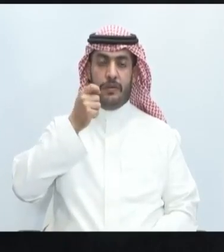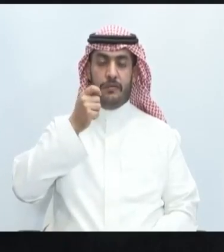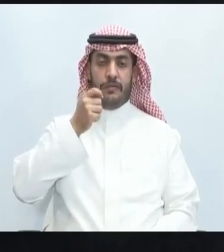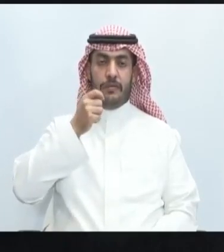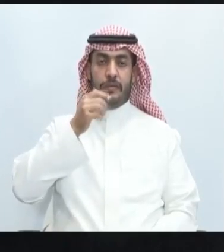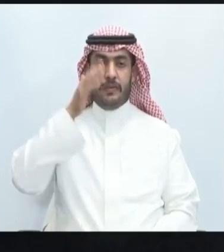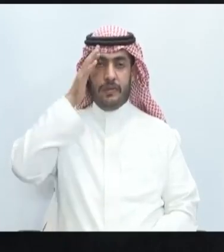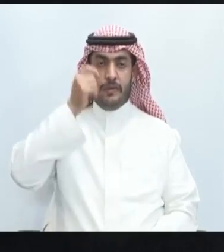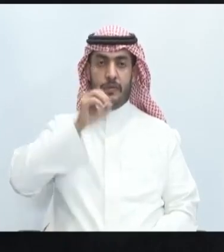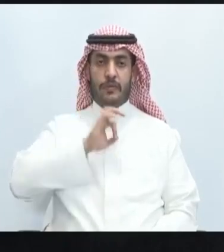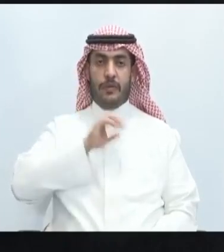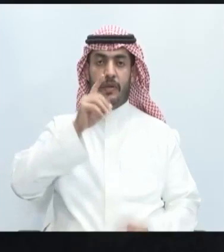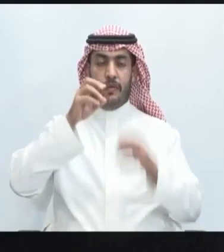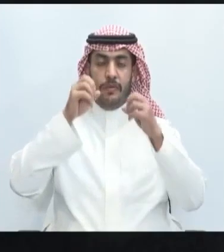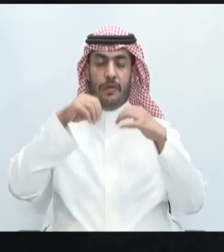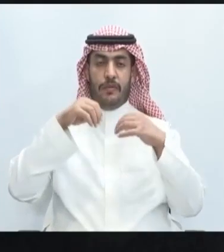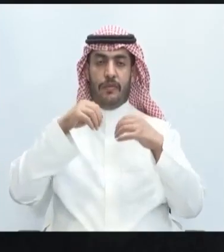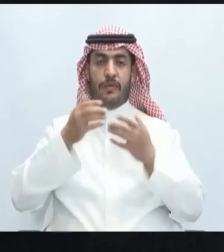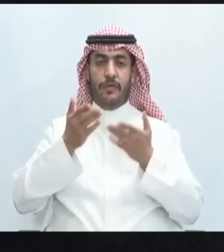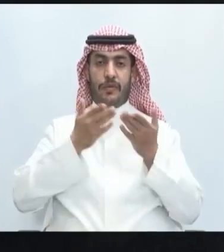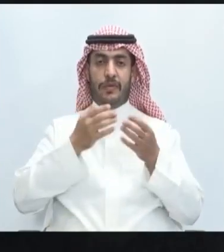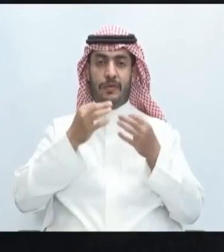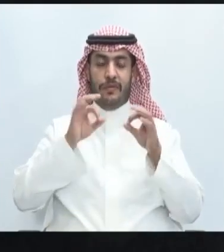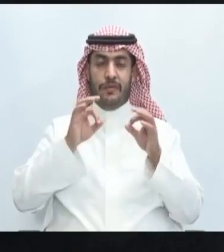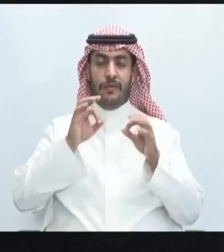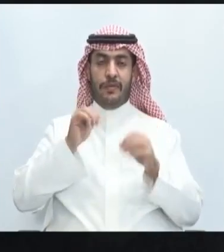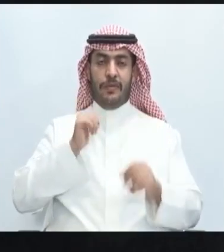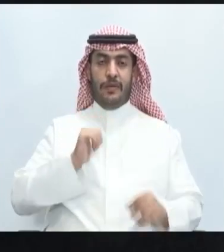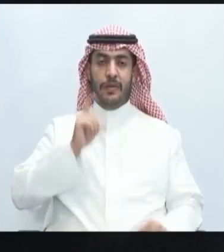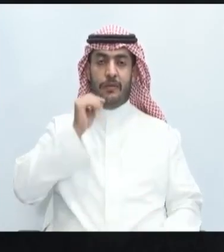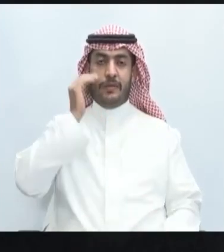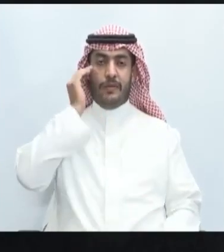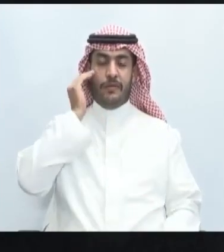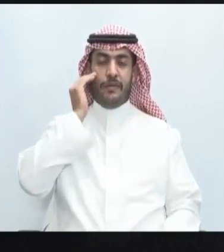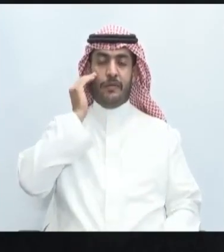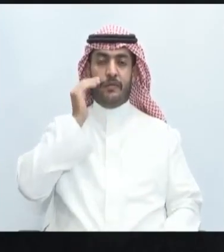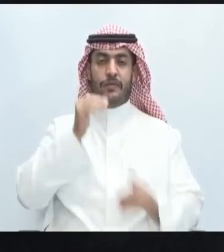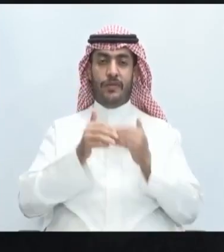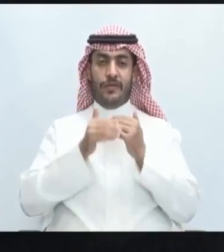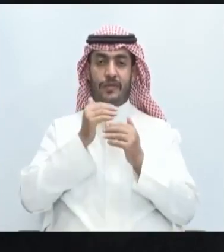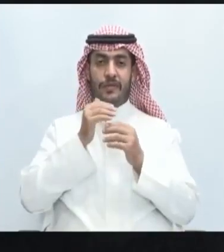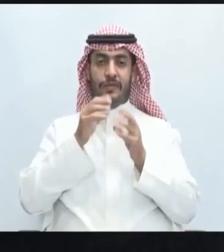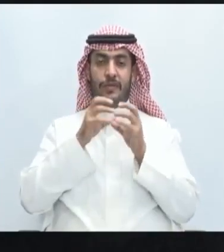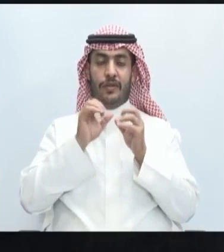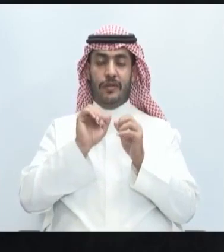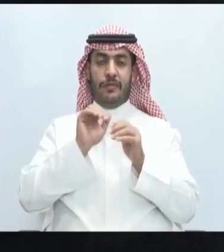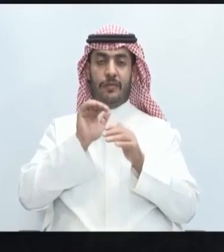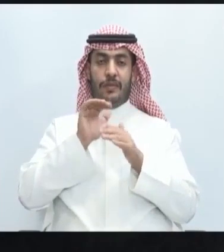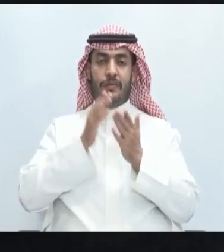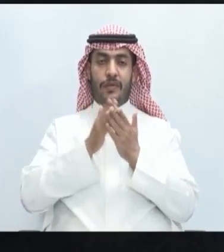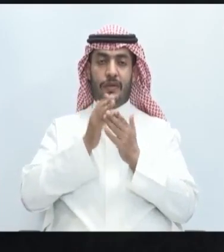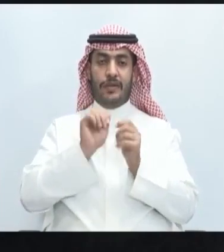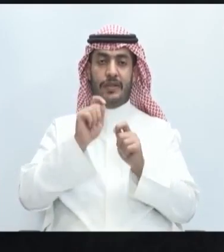السلام السلام عليكم ورحمه الله وبركاته واهلا وسهلا بكم اعزائي الطلاب والطالبات مجددا في شروحات